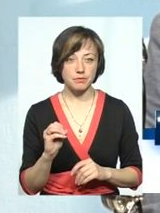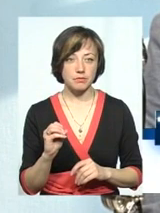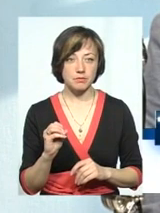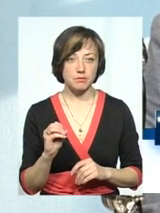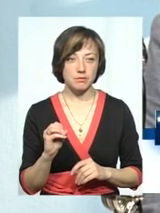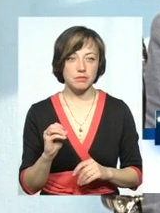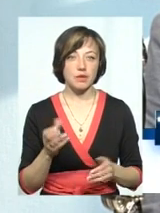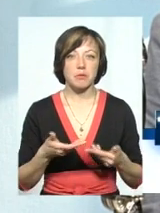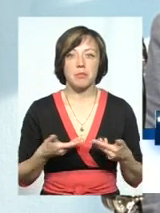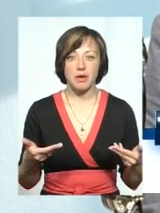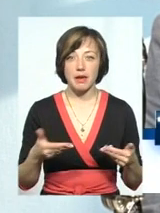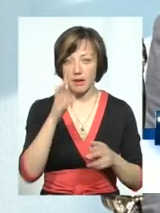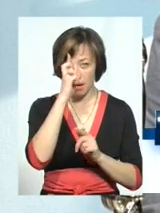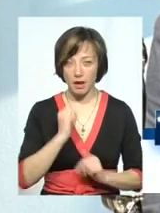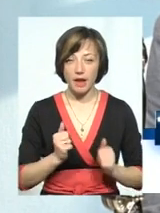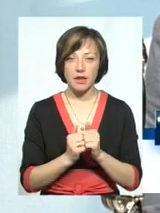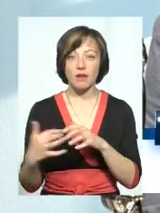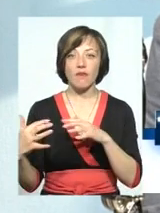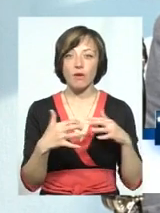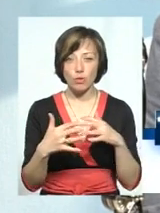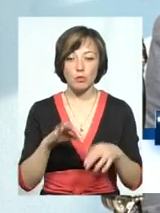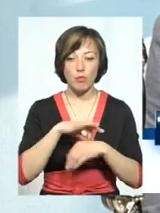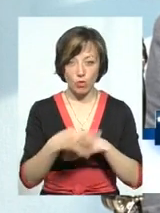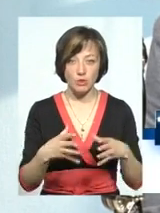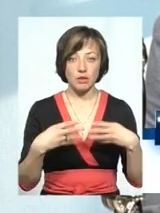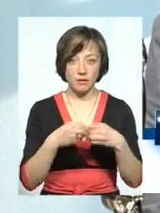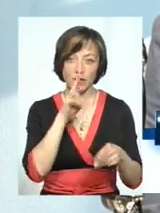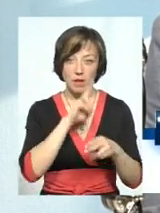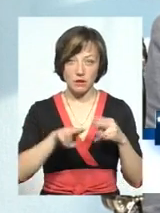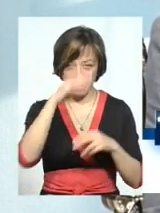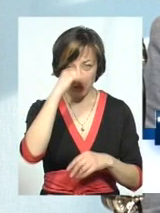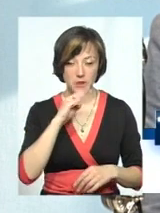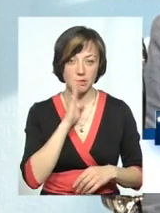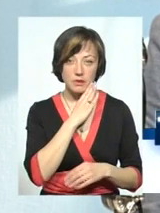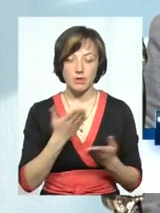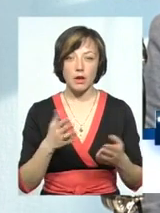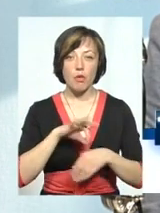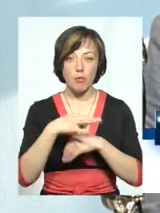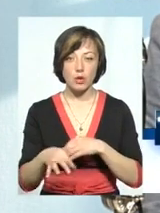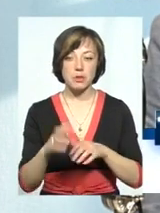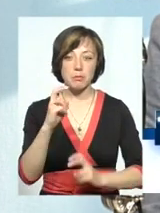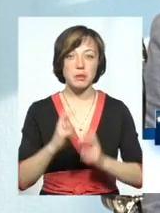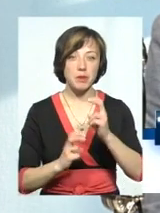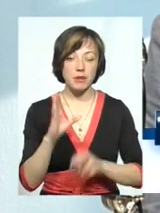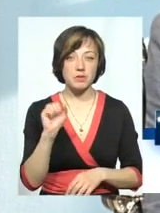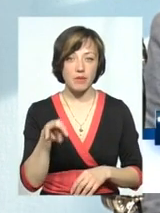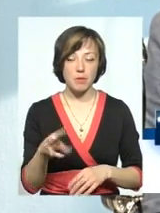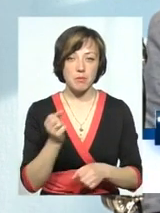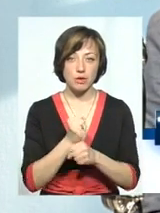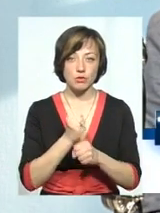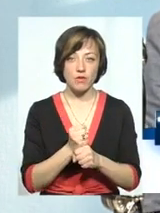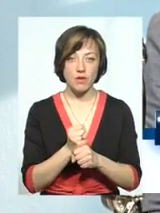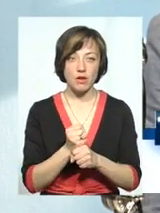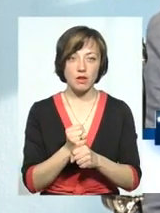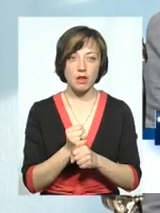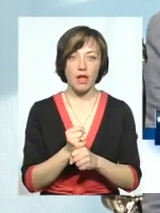ми воююча країна. Боляче тим родинам, які втратили годувальників, боляче тим підприємствам, які працювали на російський